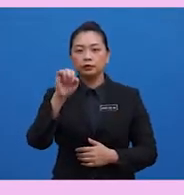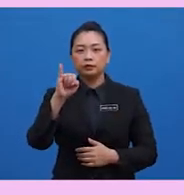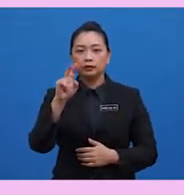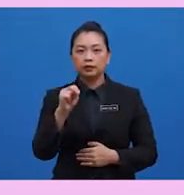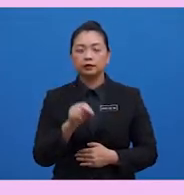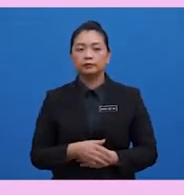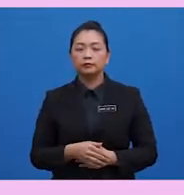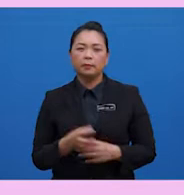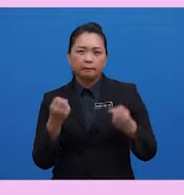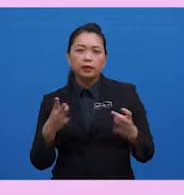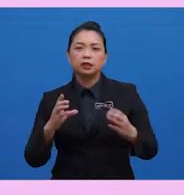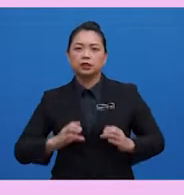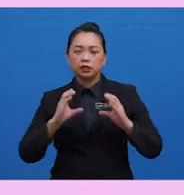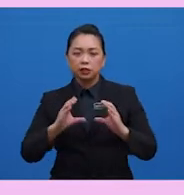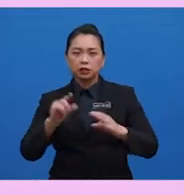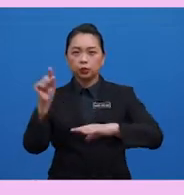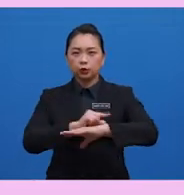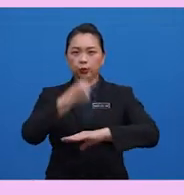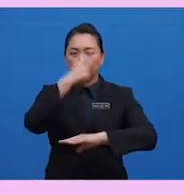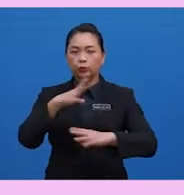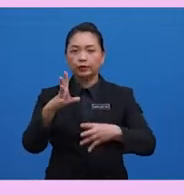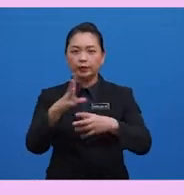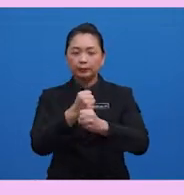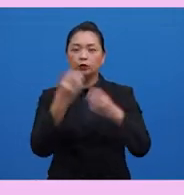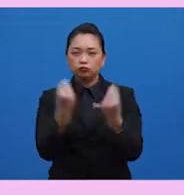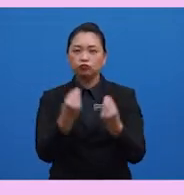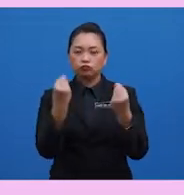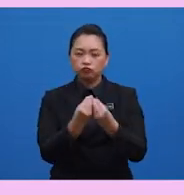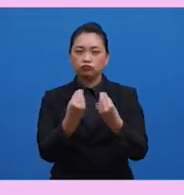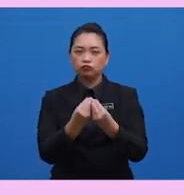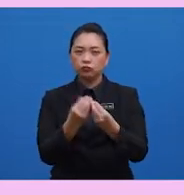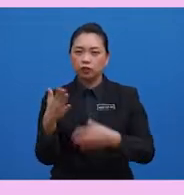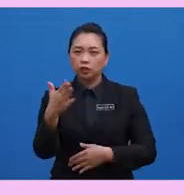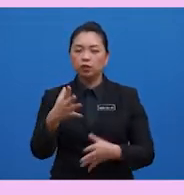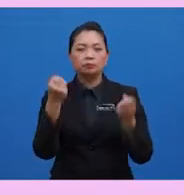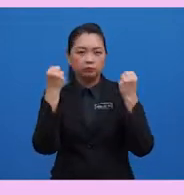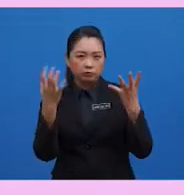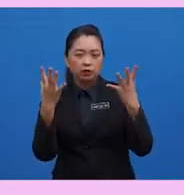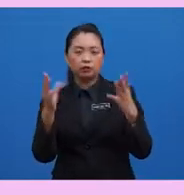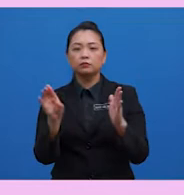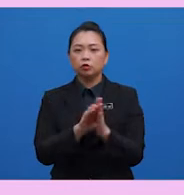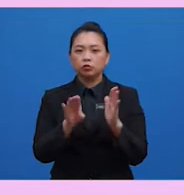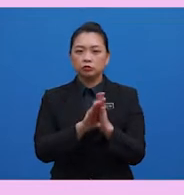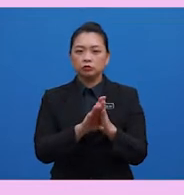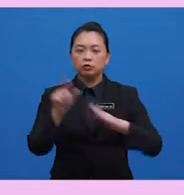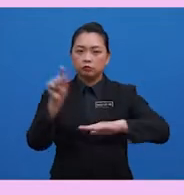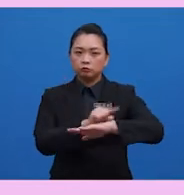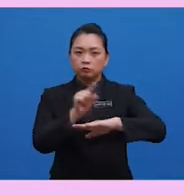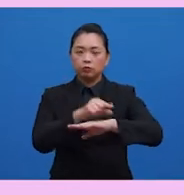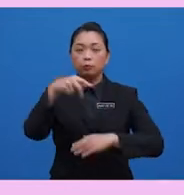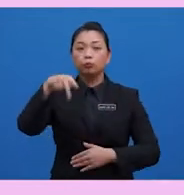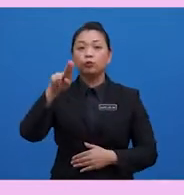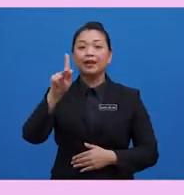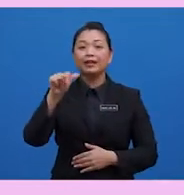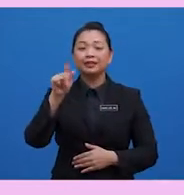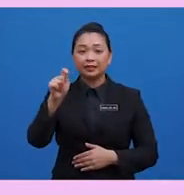penangkapan ikan digunakan untuk mendapatkan jumlah tangkapan yang banyak. Contohnya, penggunaan